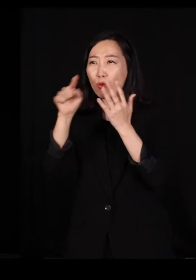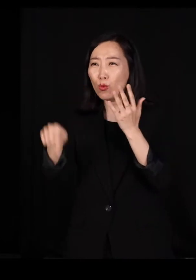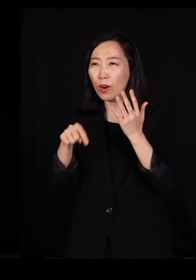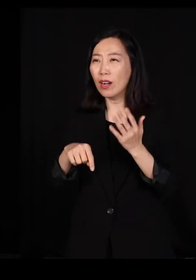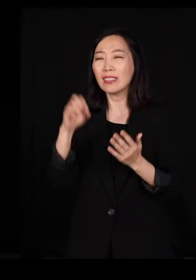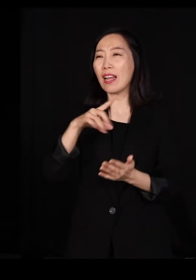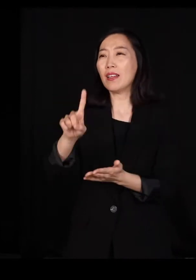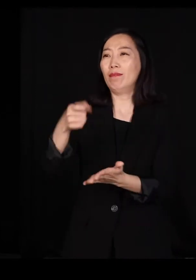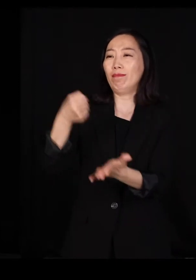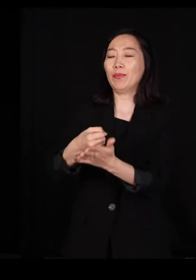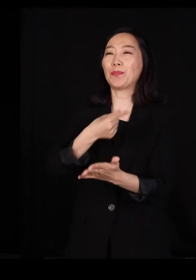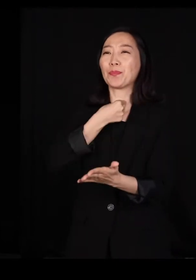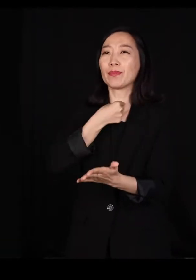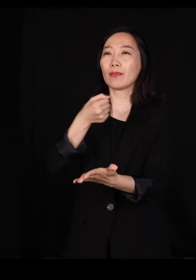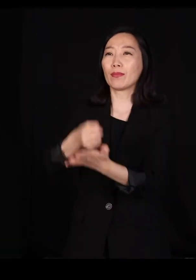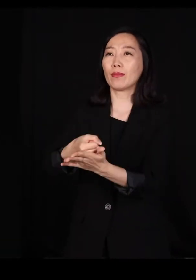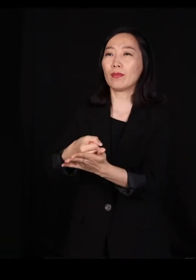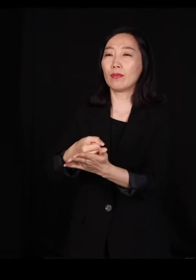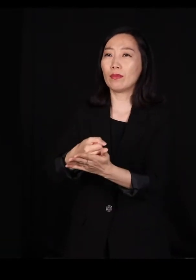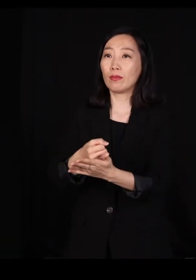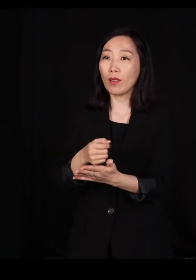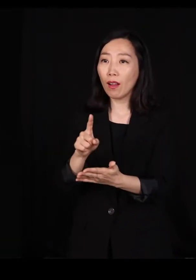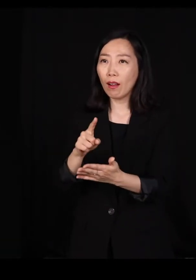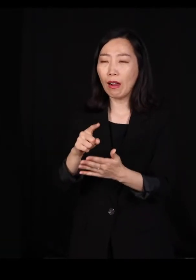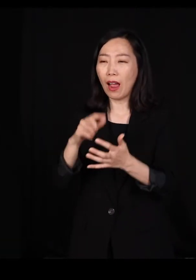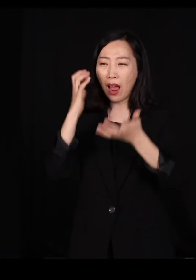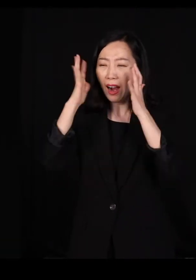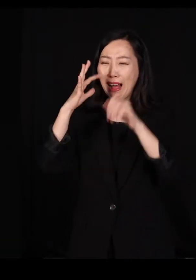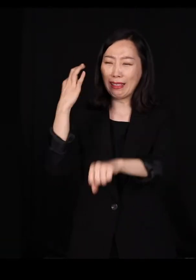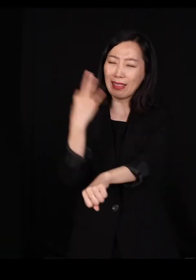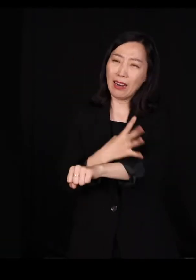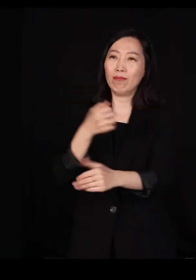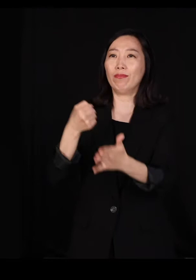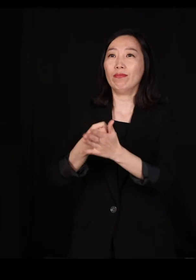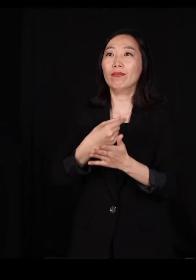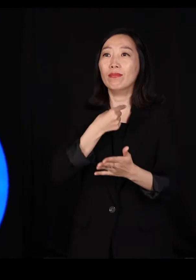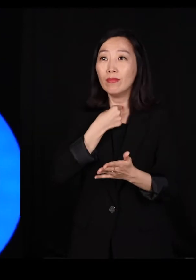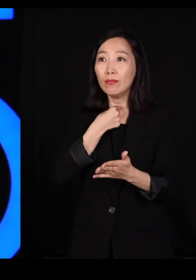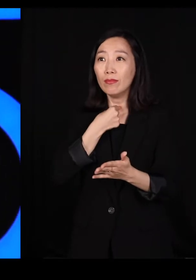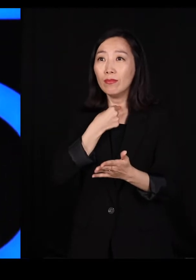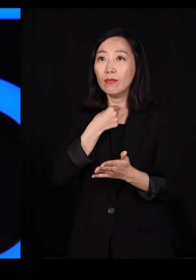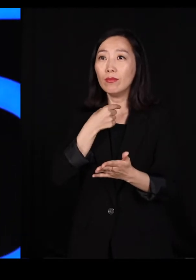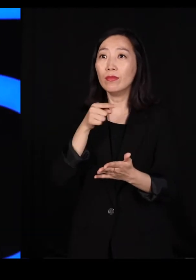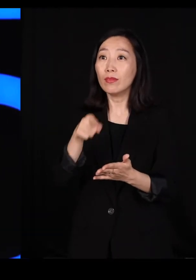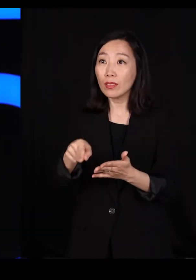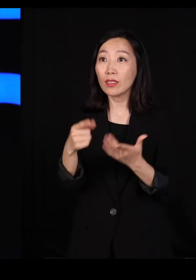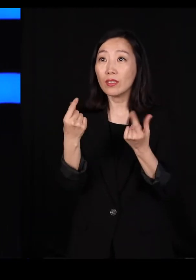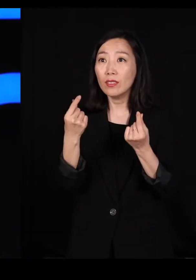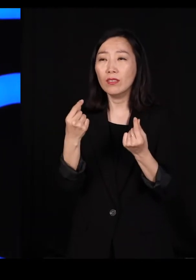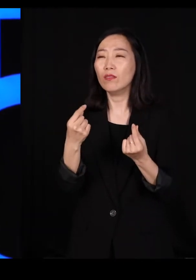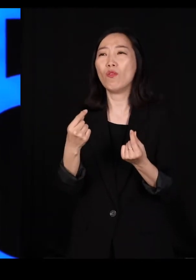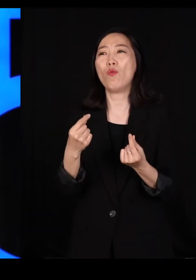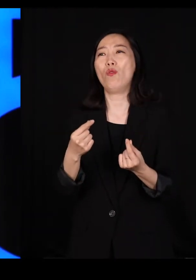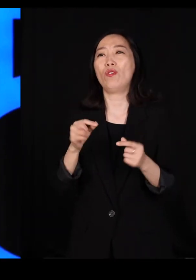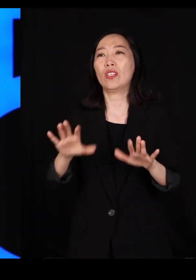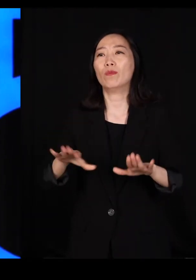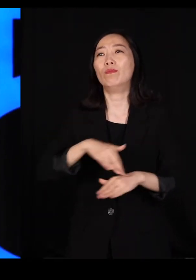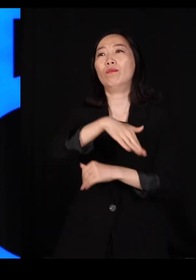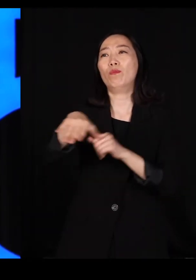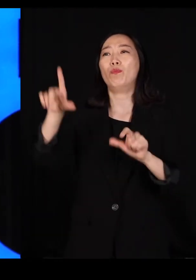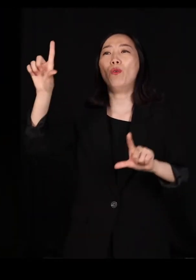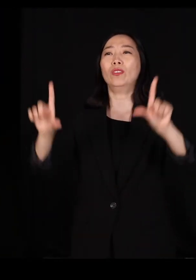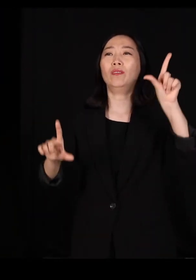하나로 결론 짓고 싶어 해요. 명료해지는 걸 좋아합니다. 근데 그게 그럴 수 없는 게 우리 현실입니다.